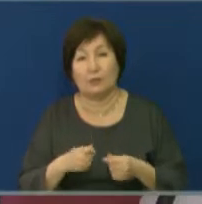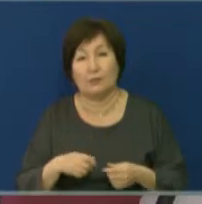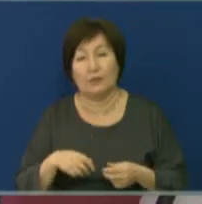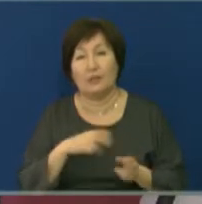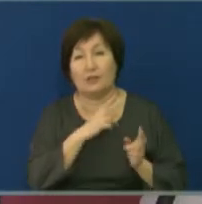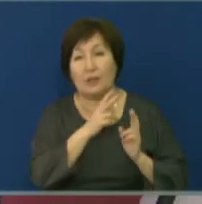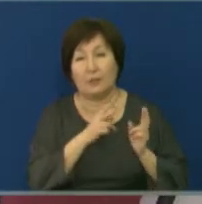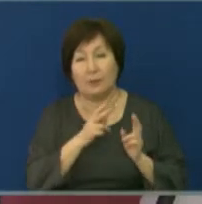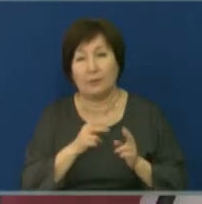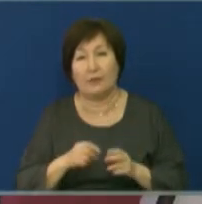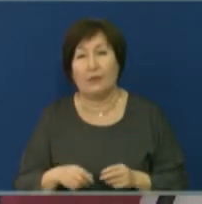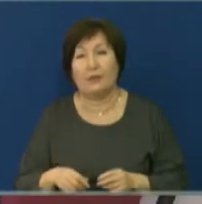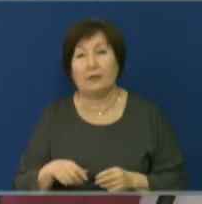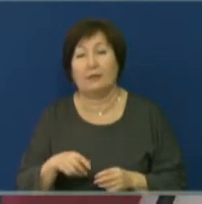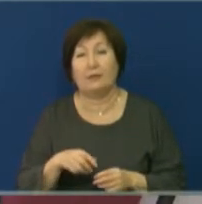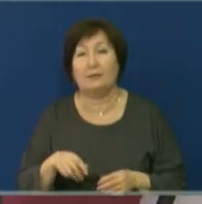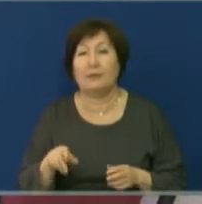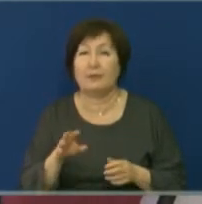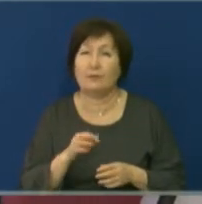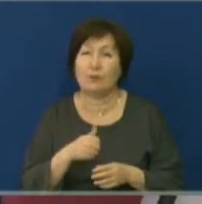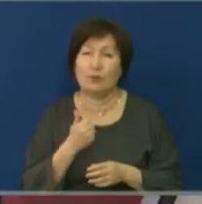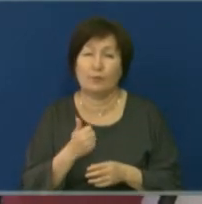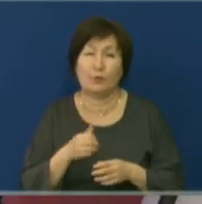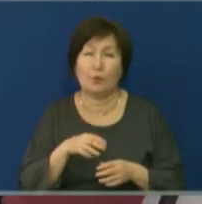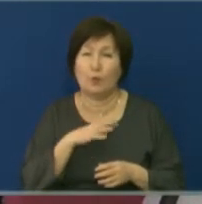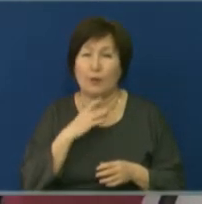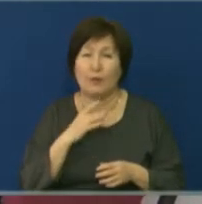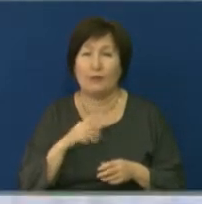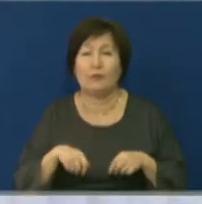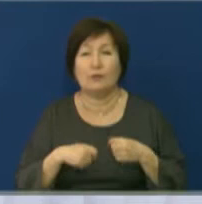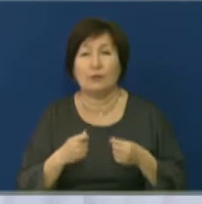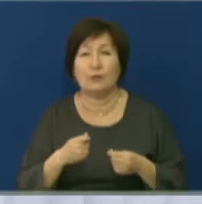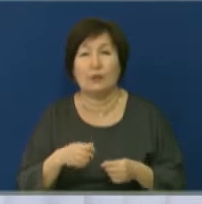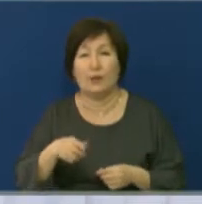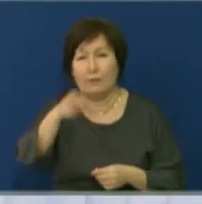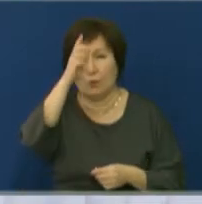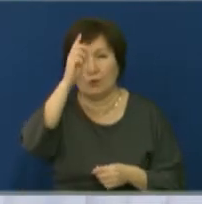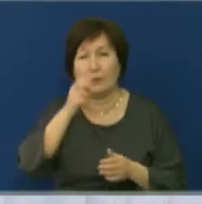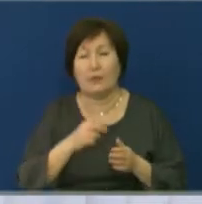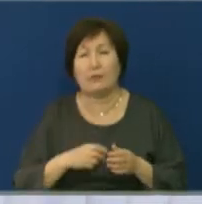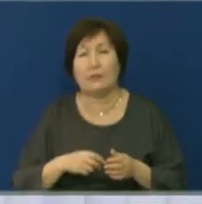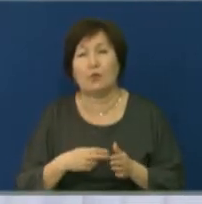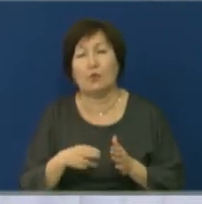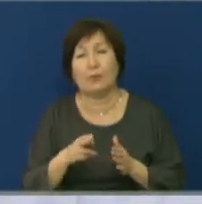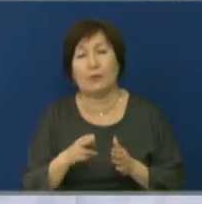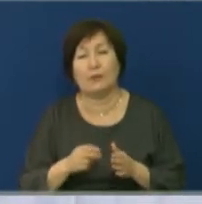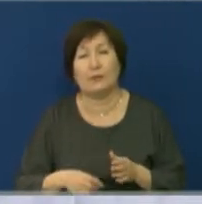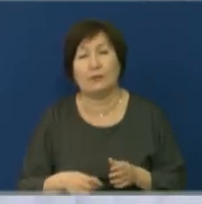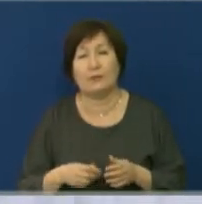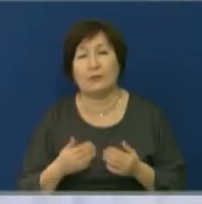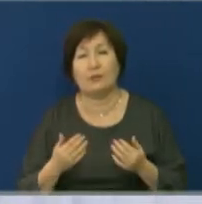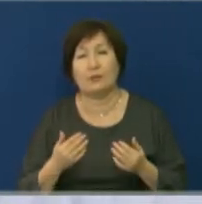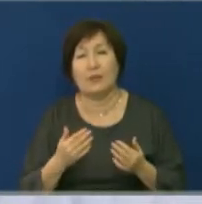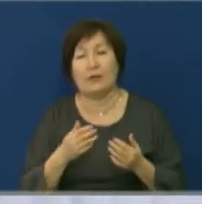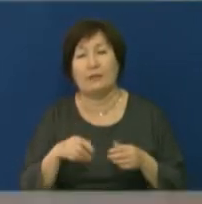проведения государственных закупок, прозрачность которых вроде бы и обеспечивает недопущение коррупционных схем. Но в реальности